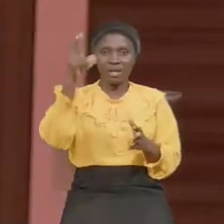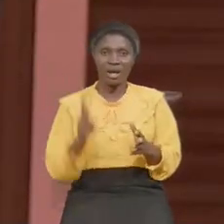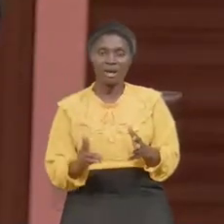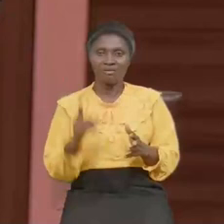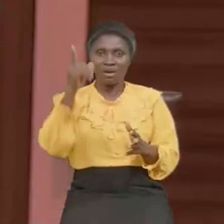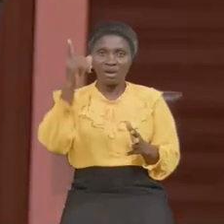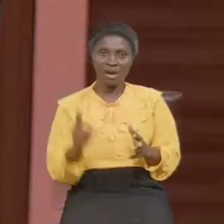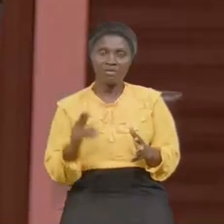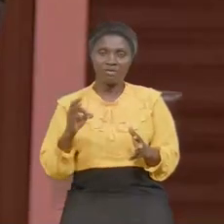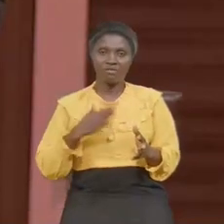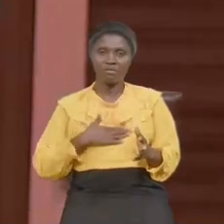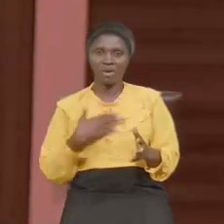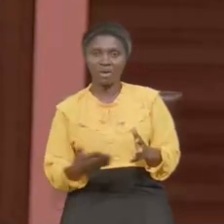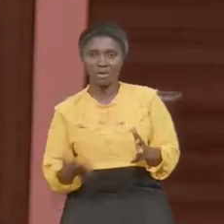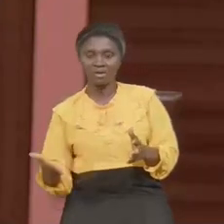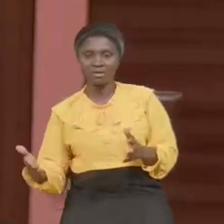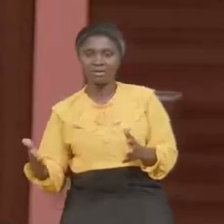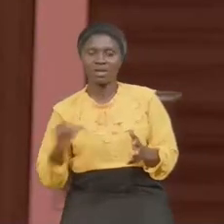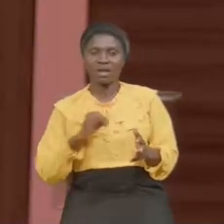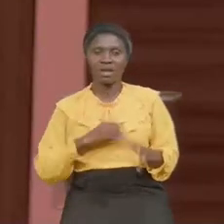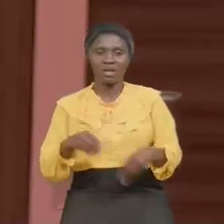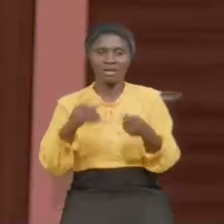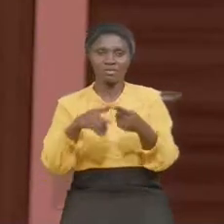fait tort de quelque chose,